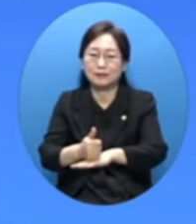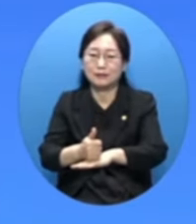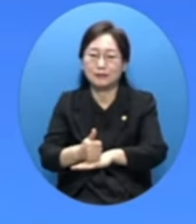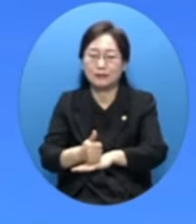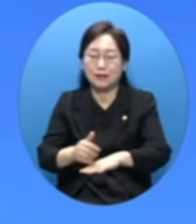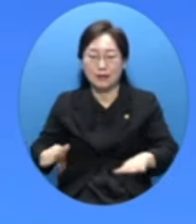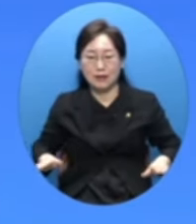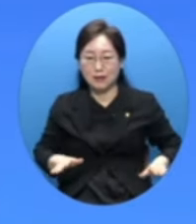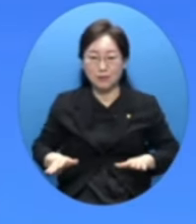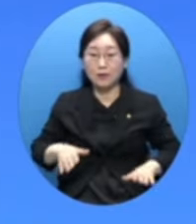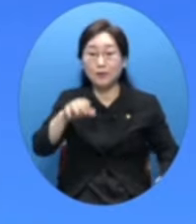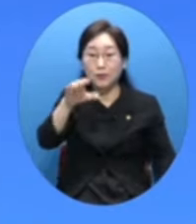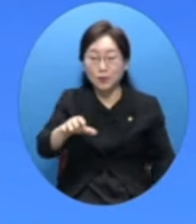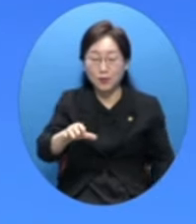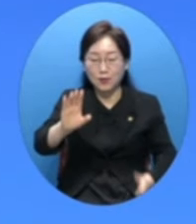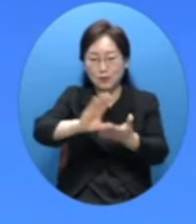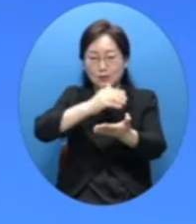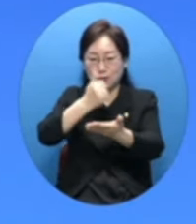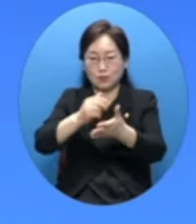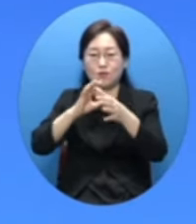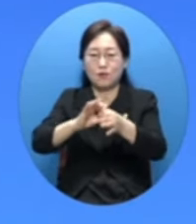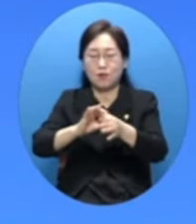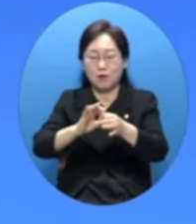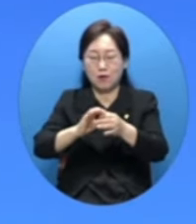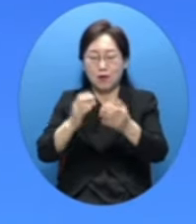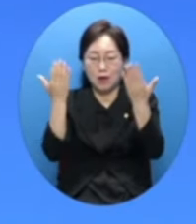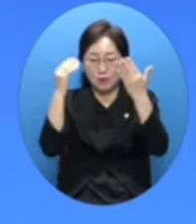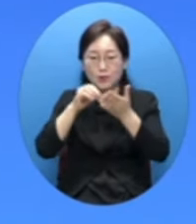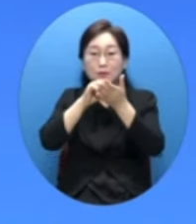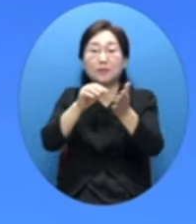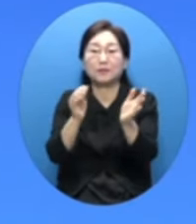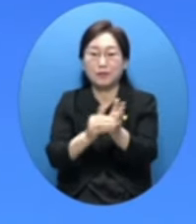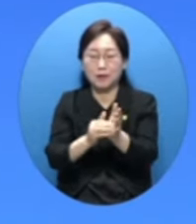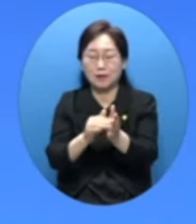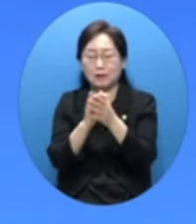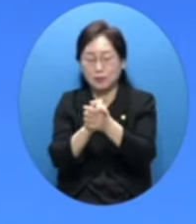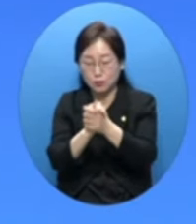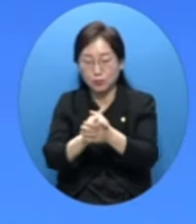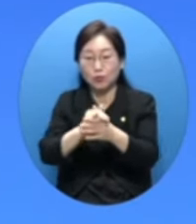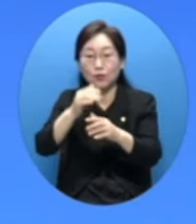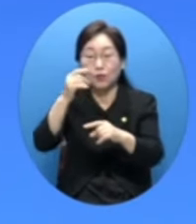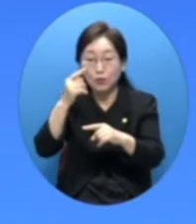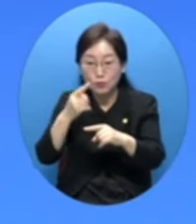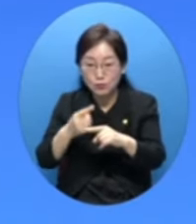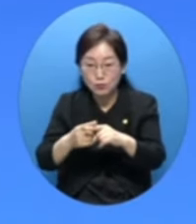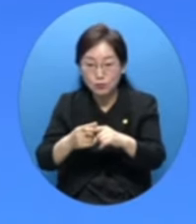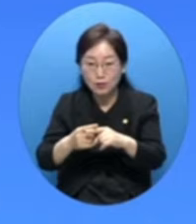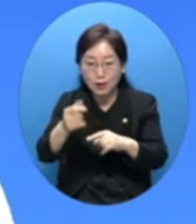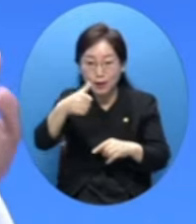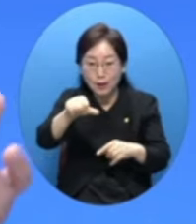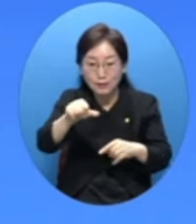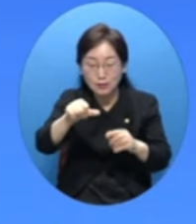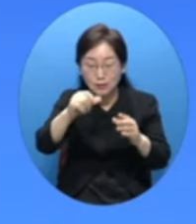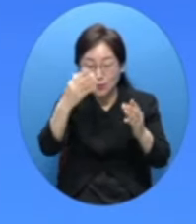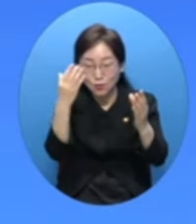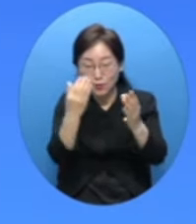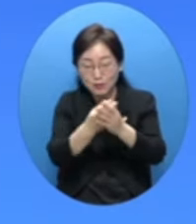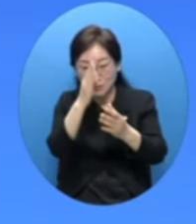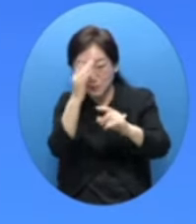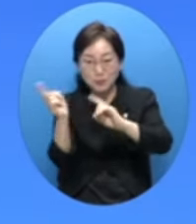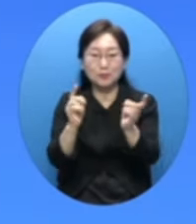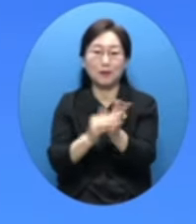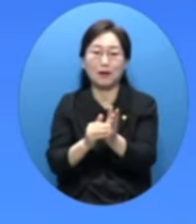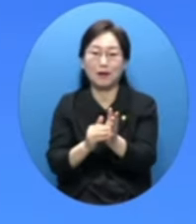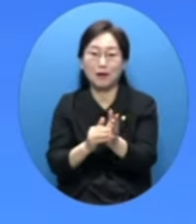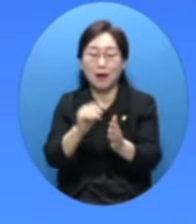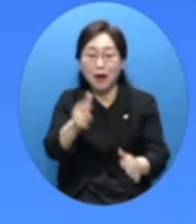하와이에 있는 크리스천 학교에 입학을 했는데 그것에서 기도하는 가운데 아이가 자폐증에서 노인원을 받게 되고 하루